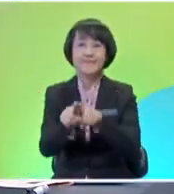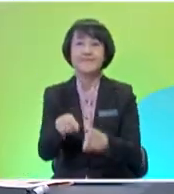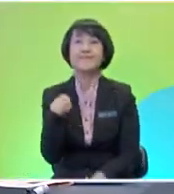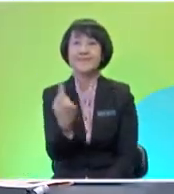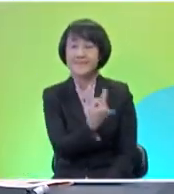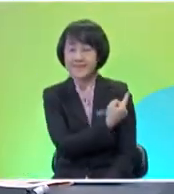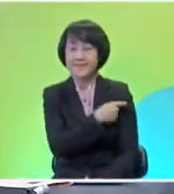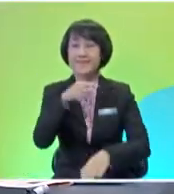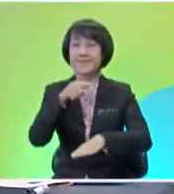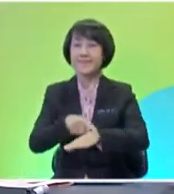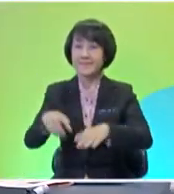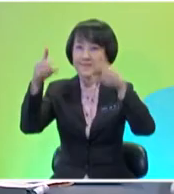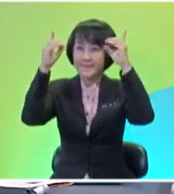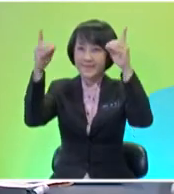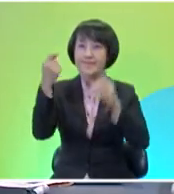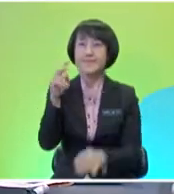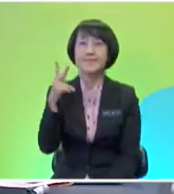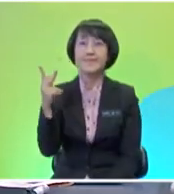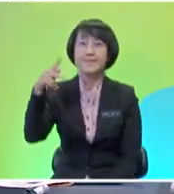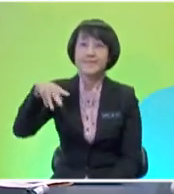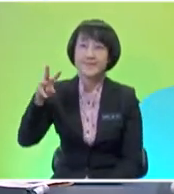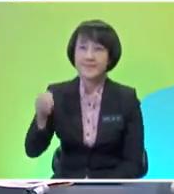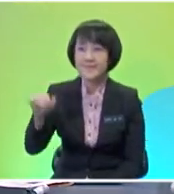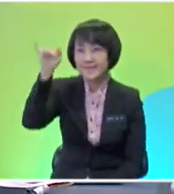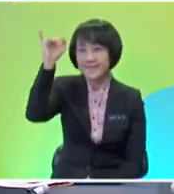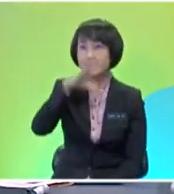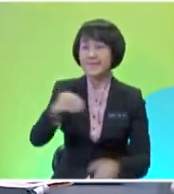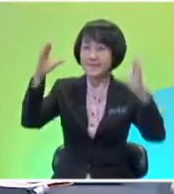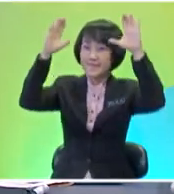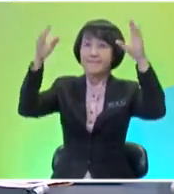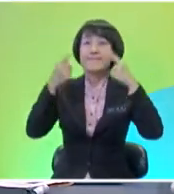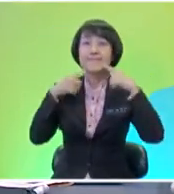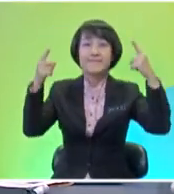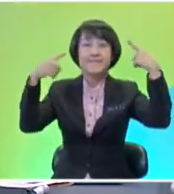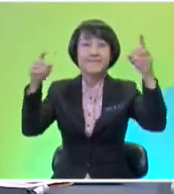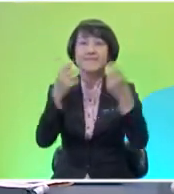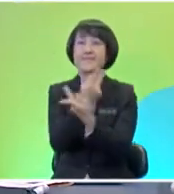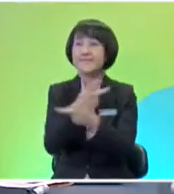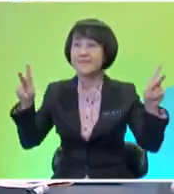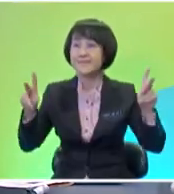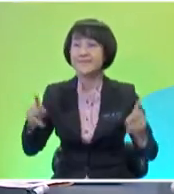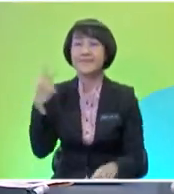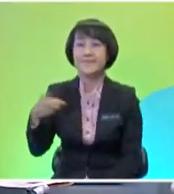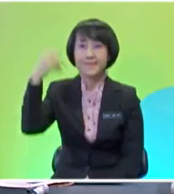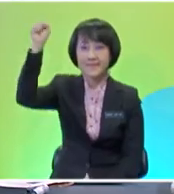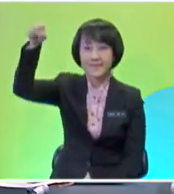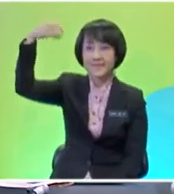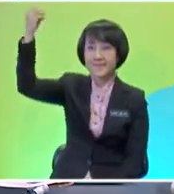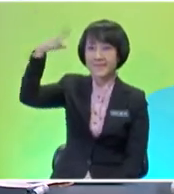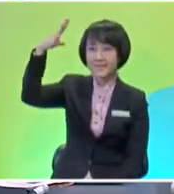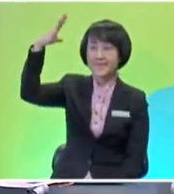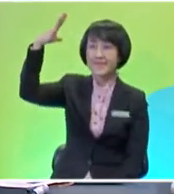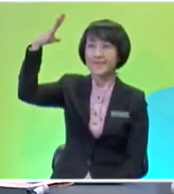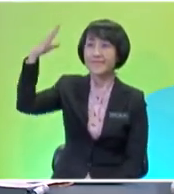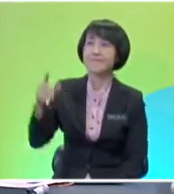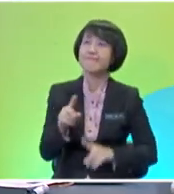TV KPM. Nampaknya Irfan dan Cikgu telah pun berjaya menyiapkan kipas solar kami pada hari ini.